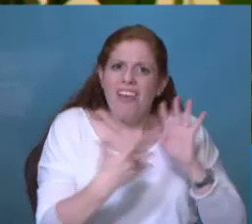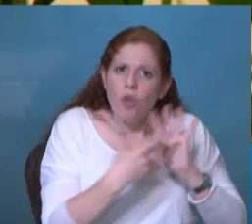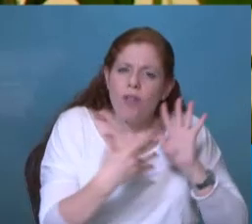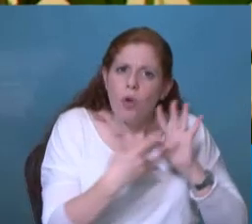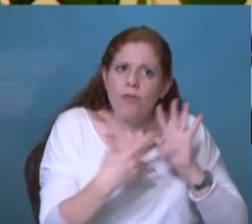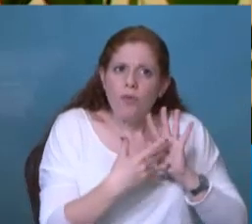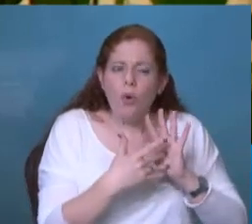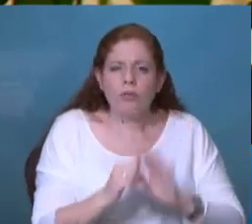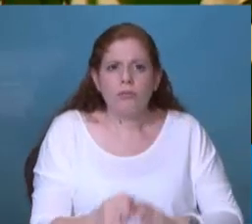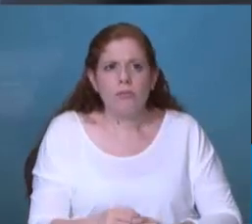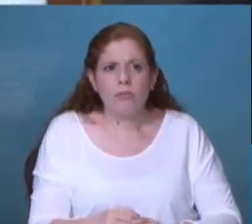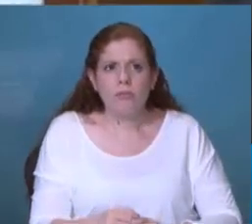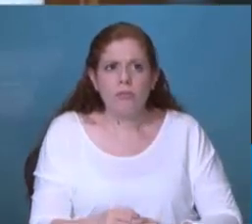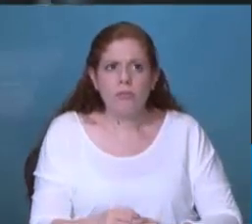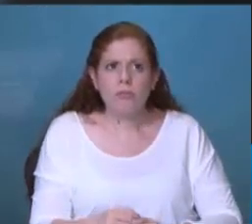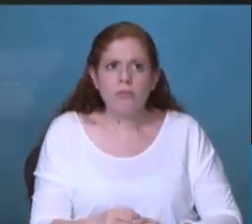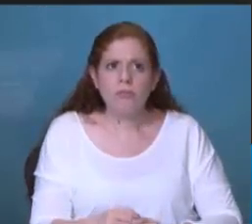הדופק.